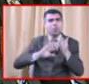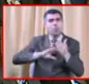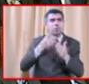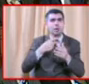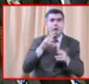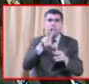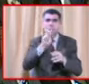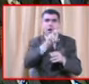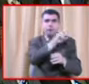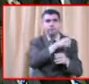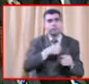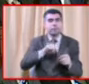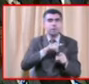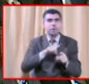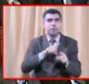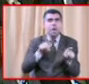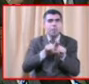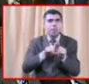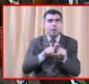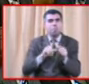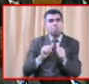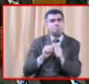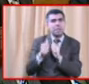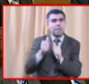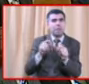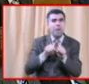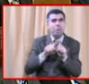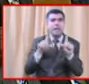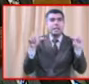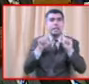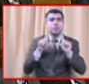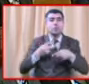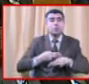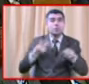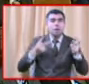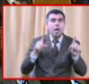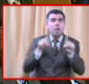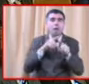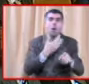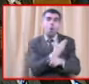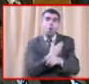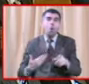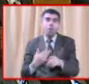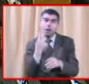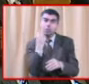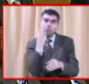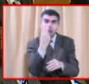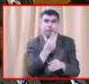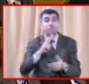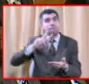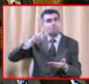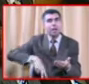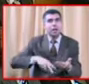اللي كيتسجل هو عدم التفاعل ديال الحكومه مع النشره الانذاريه فيما يخص التقلبات الجويه. كاين